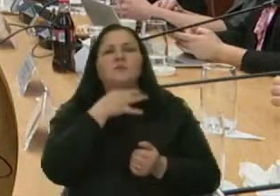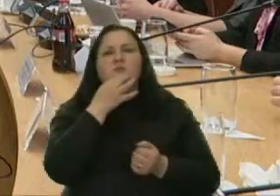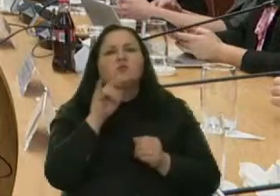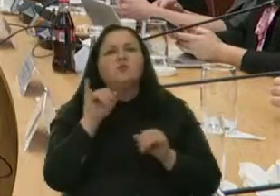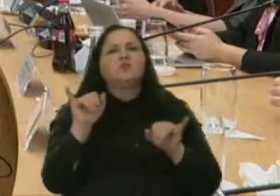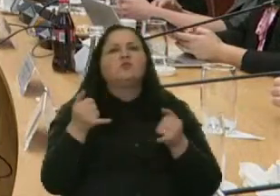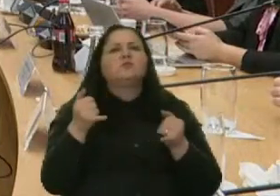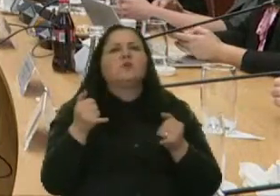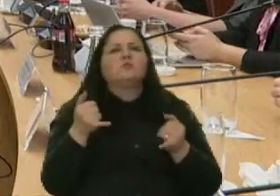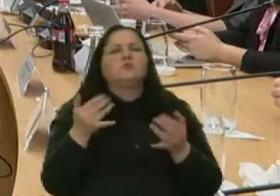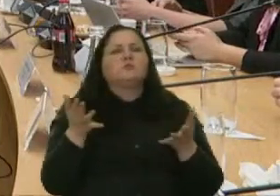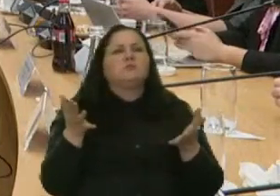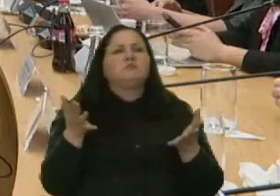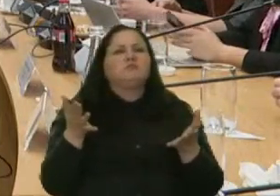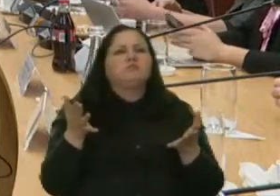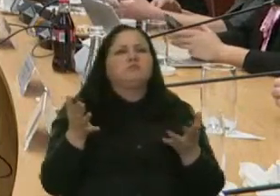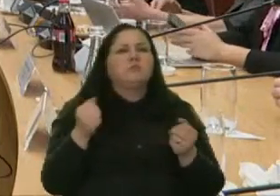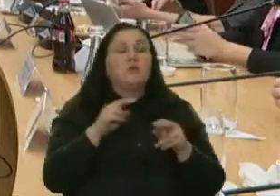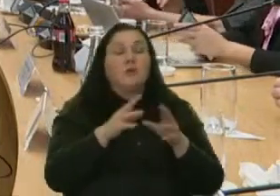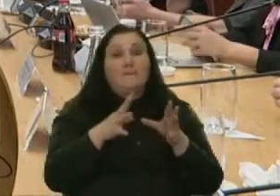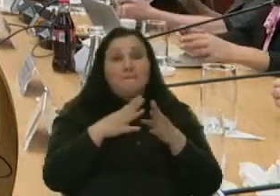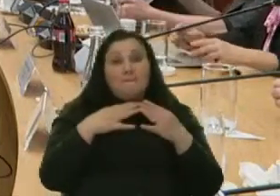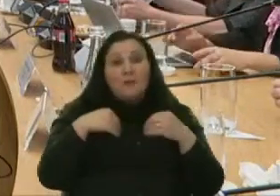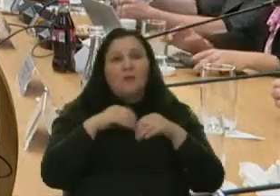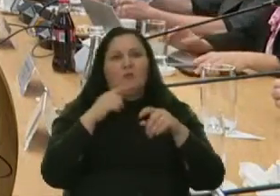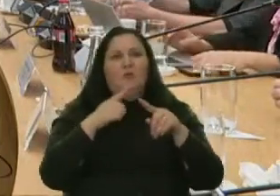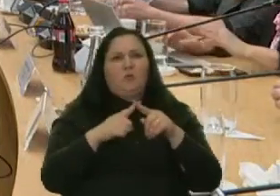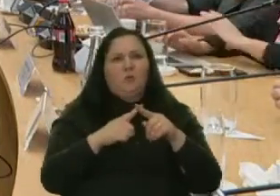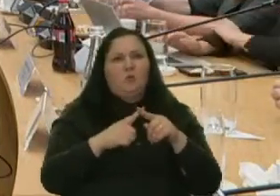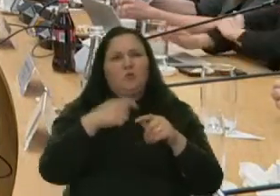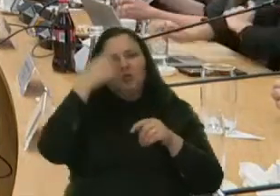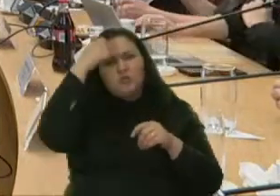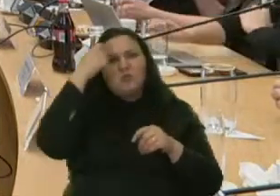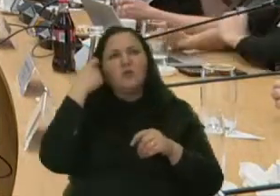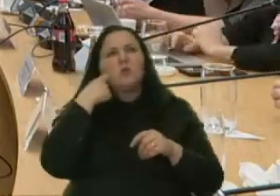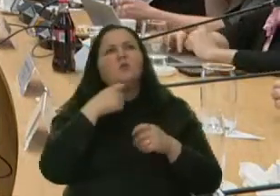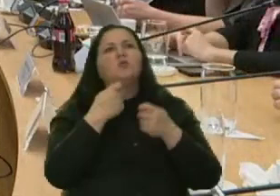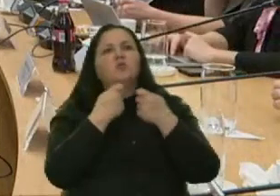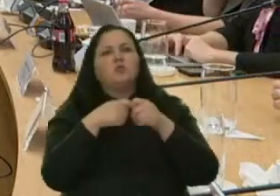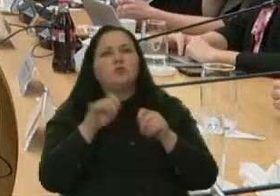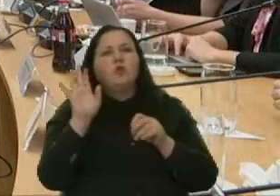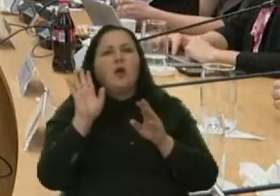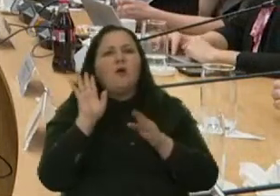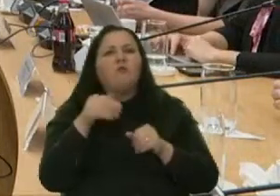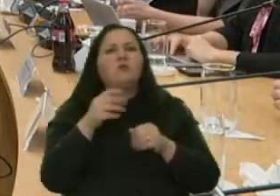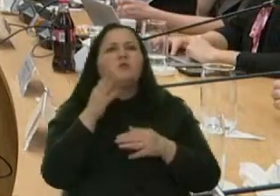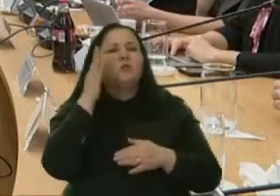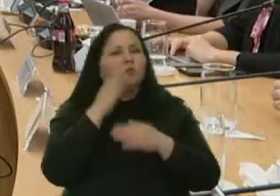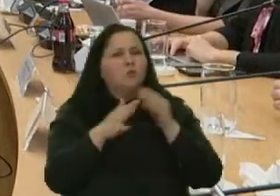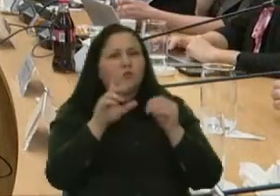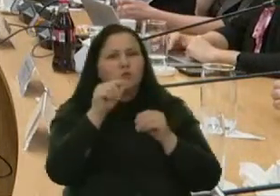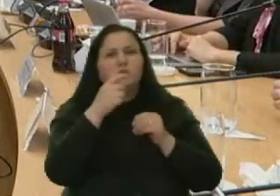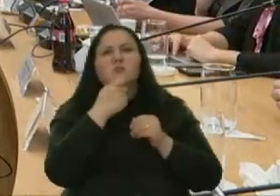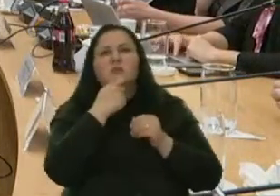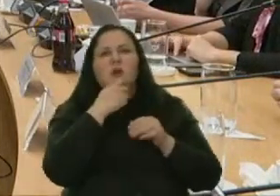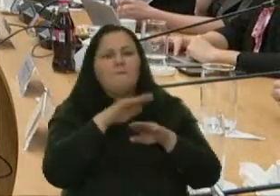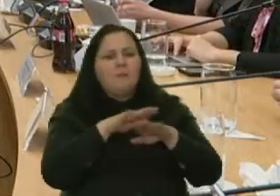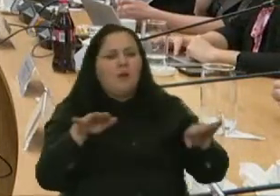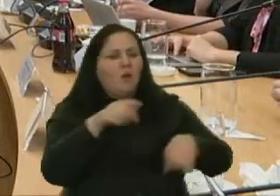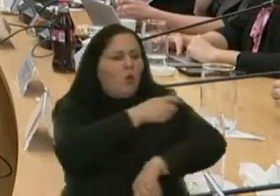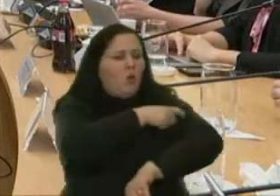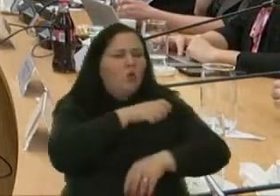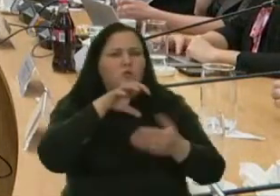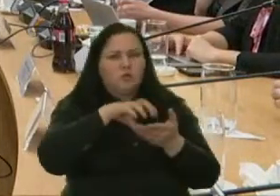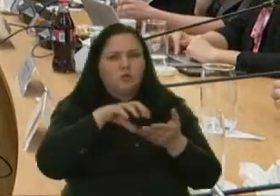întâmplat din întâmplare împreună cu clujenii toți cei care au fost în ultimii 20 de ani la masa Consiliului Local și